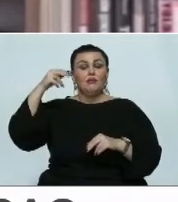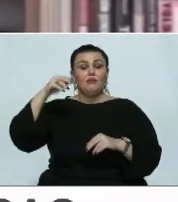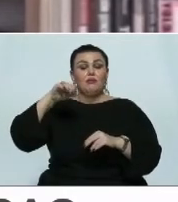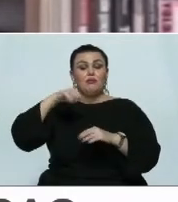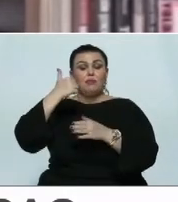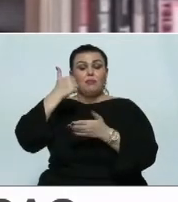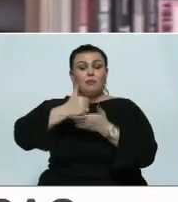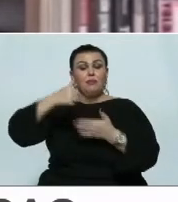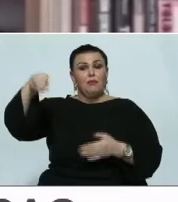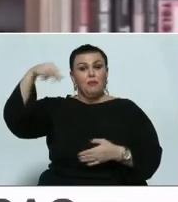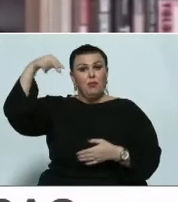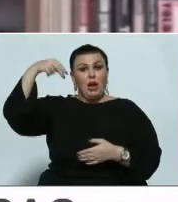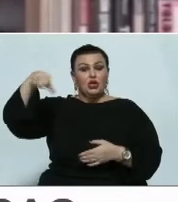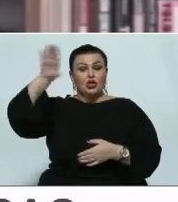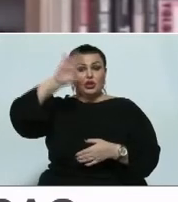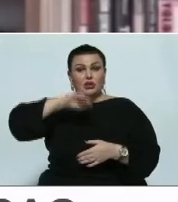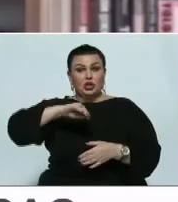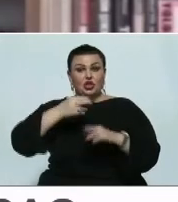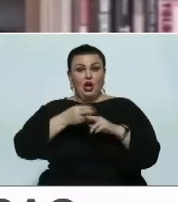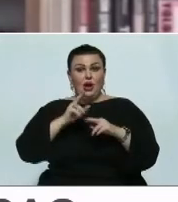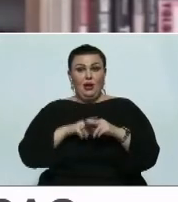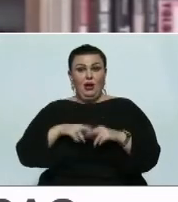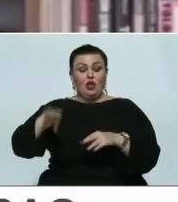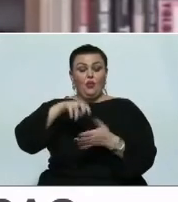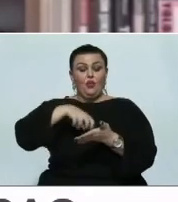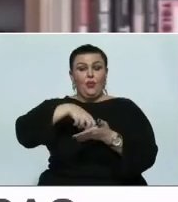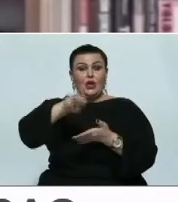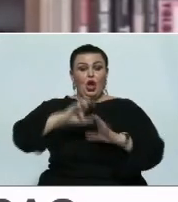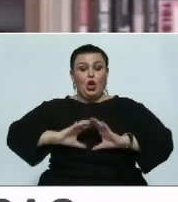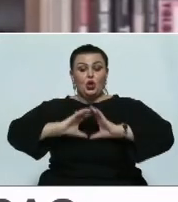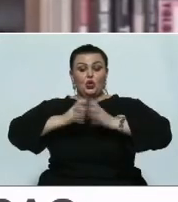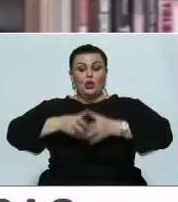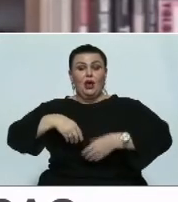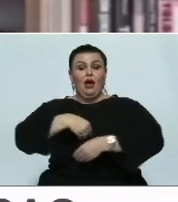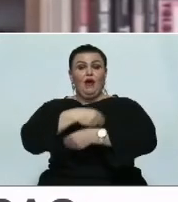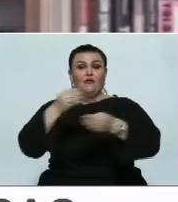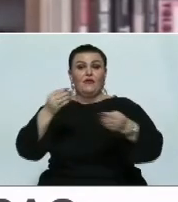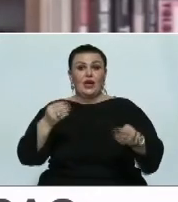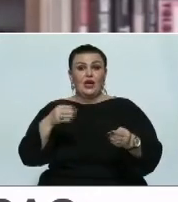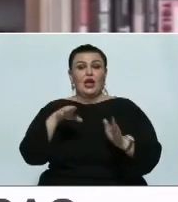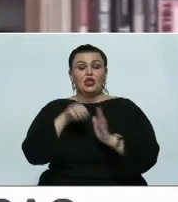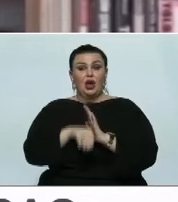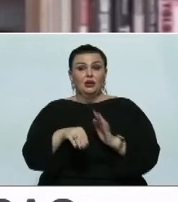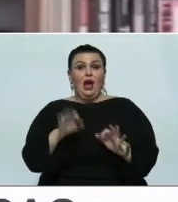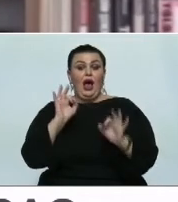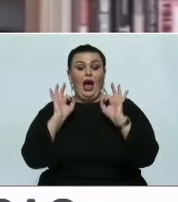araya gelmek suretiyle güçlü bir şekilde bu mesaj dünyaya verilecek. Tabii aslında